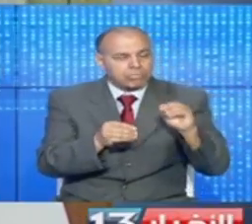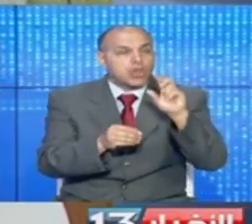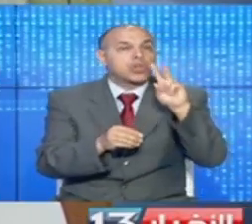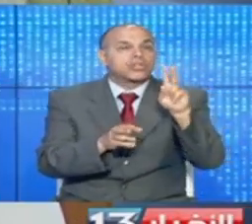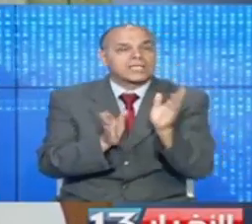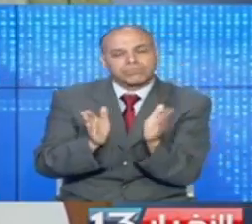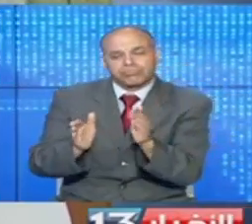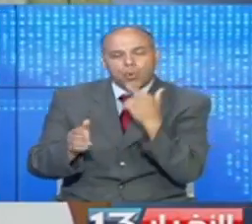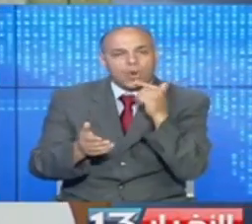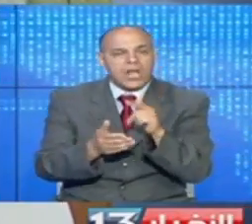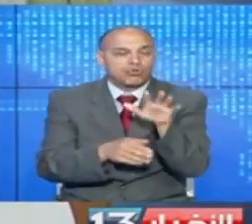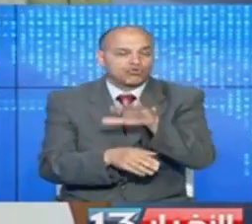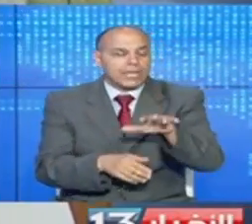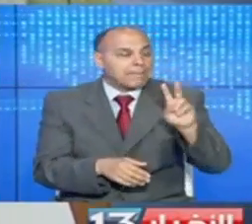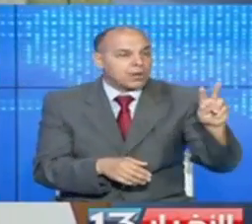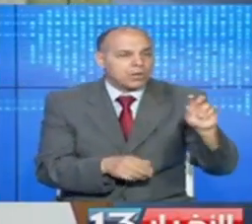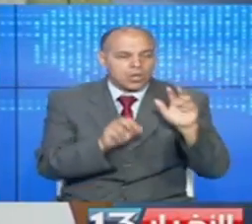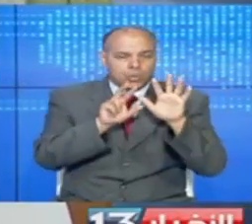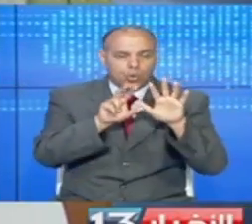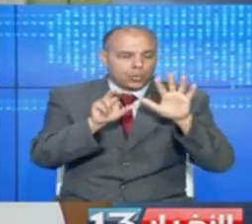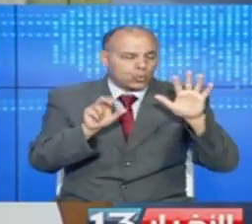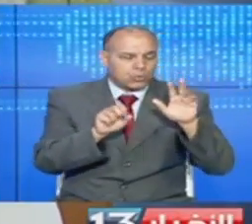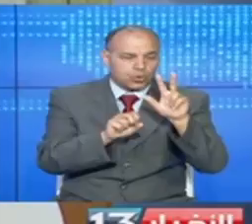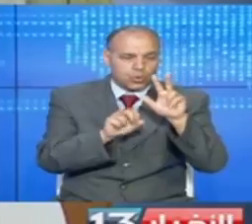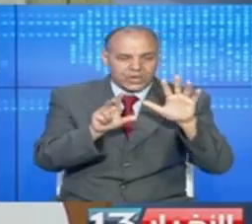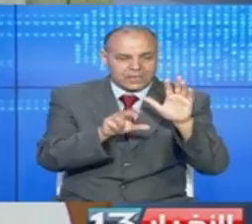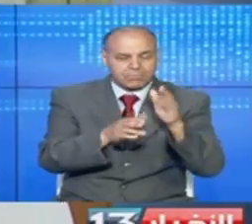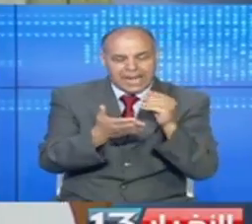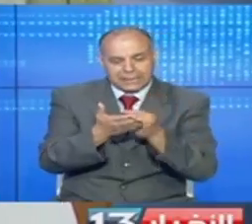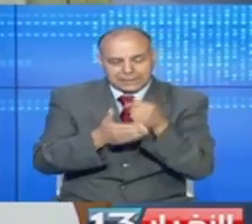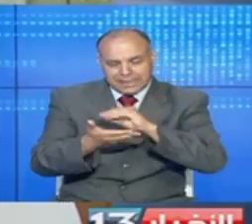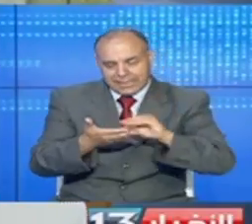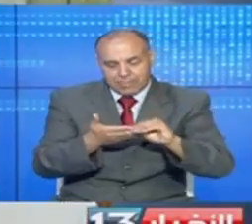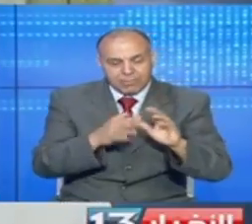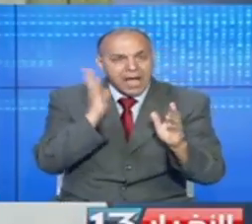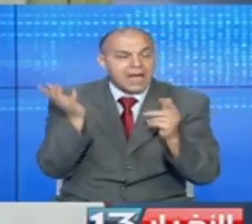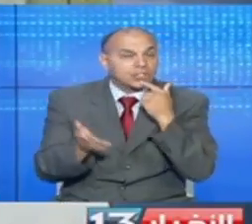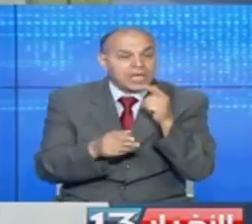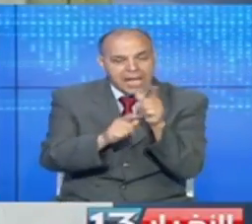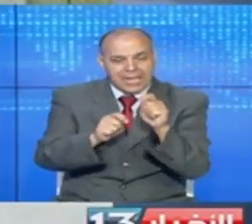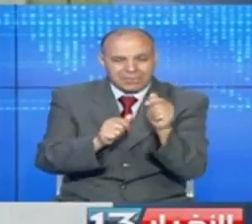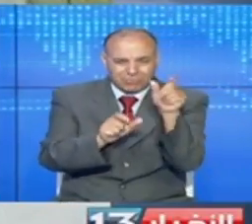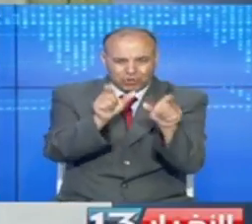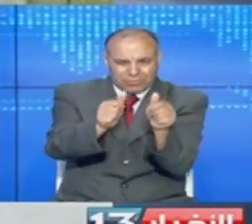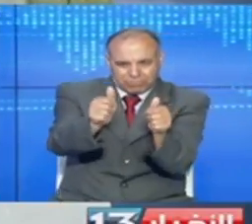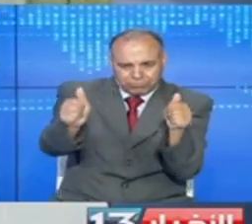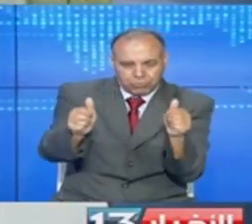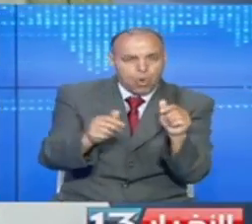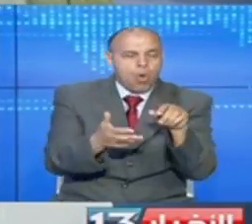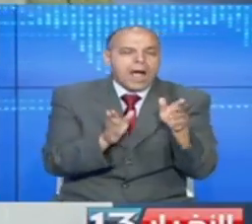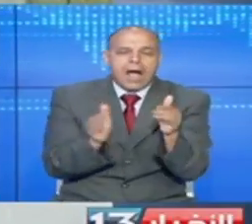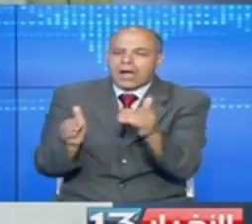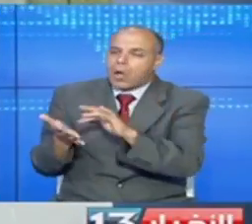مركز، اذا عندنا في جهه بن عروس 38 مركز اختبار كتابي. علاش هنا باش نحترموا مسافه التباعد الجسدي في كل